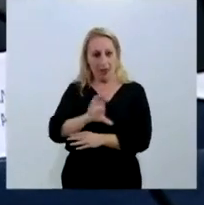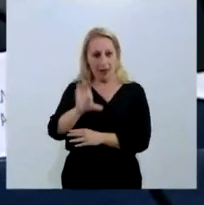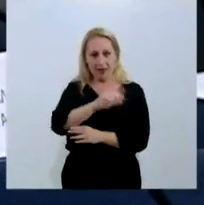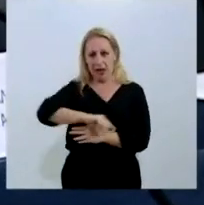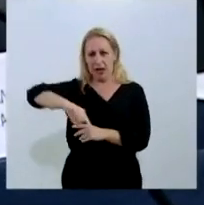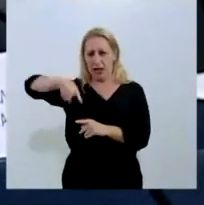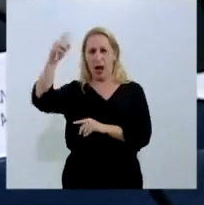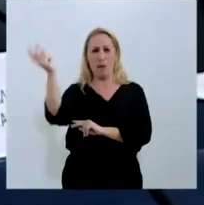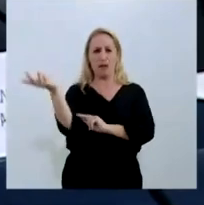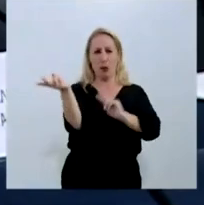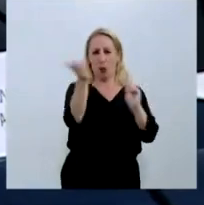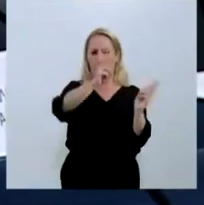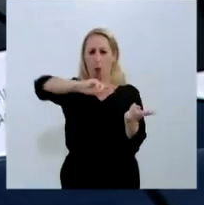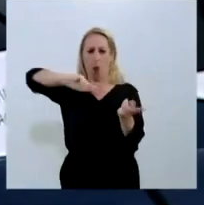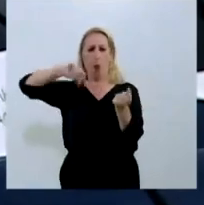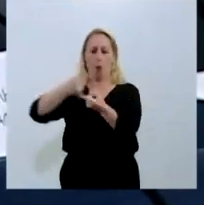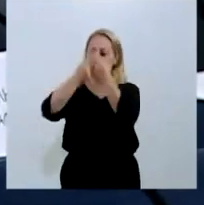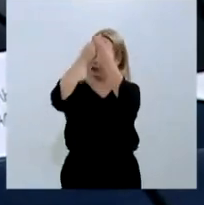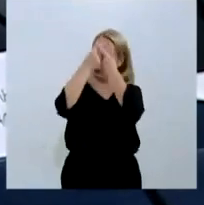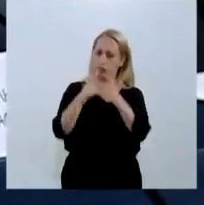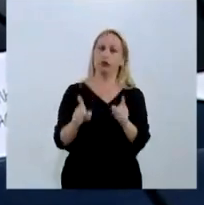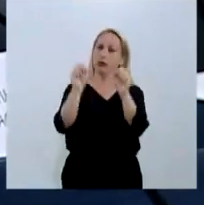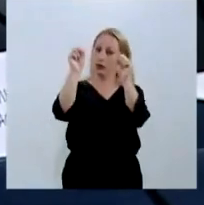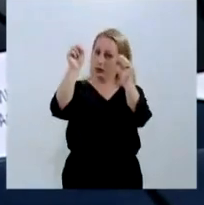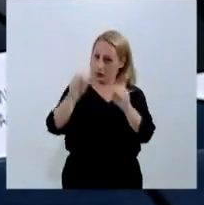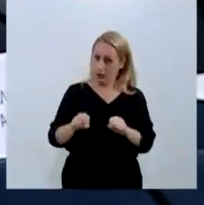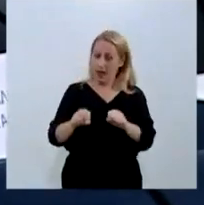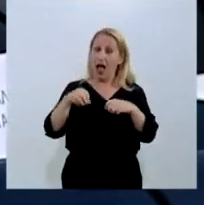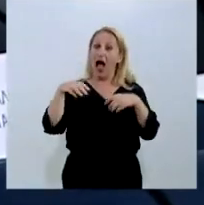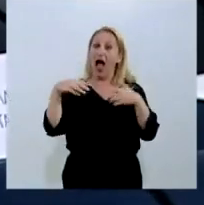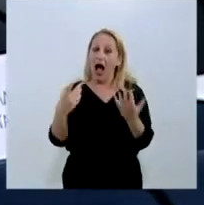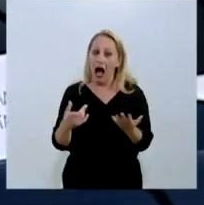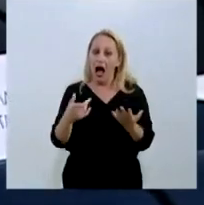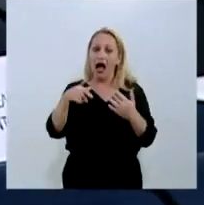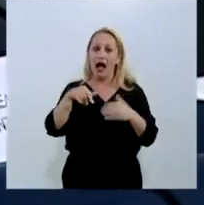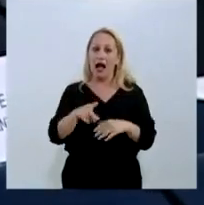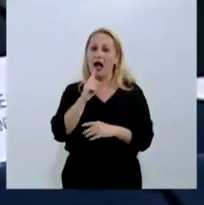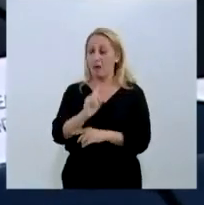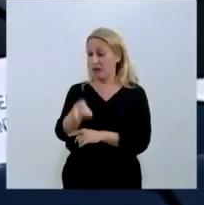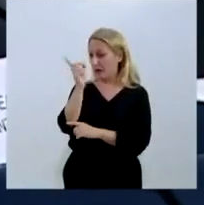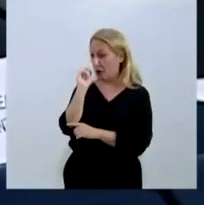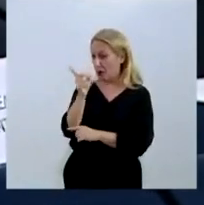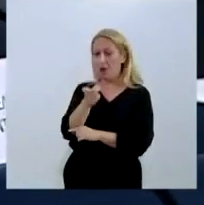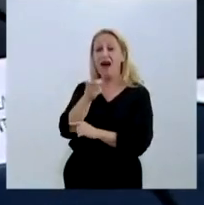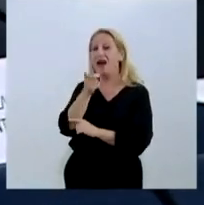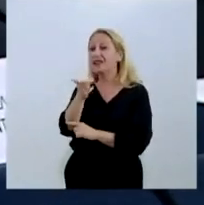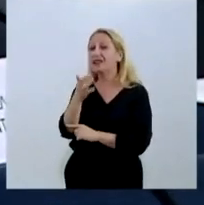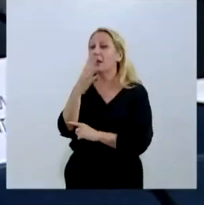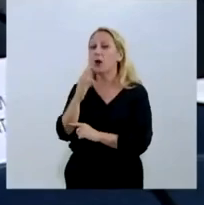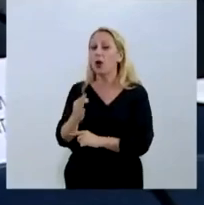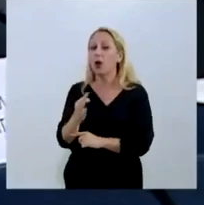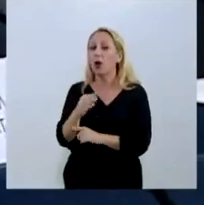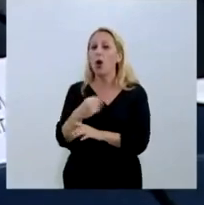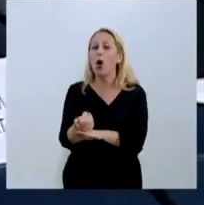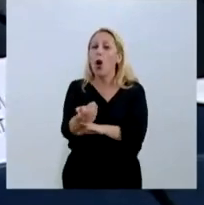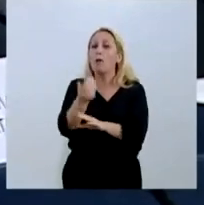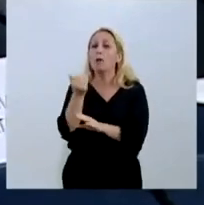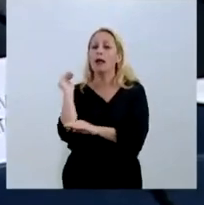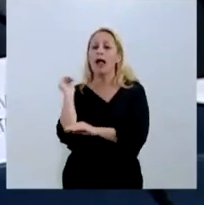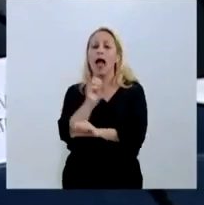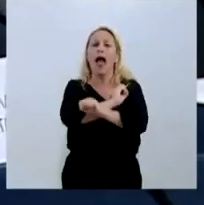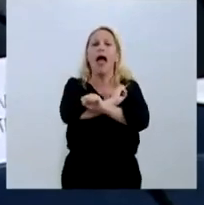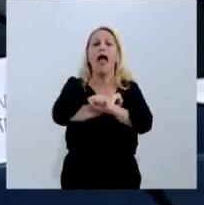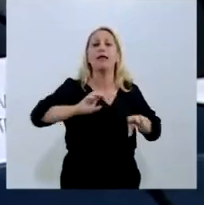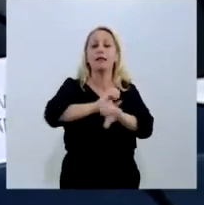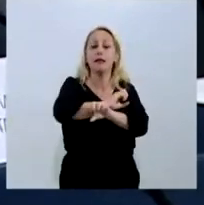και ακραίο. Όμως για την αντιμετώπιση του δέχεστε κριτική στα εξής. Γιατί δεν υπήρχε εγκαίρως προειδοποίηση των